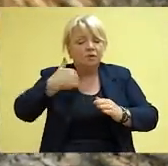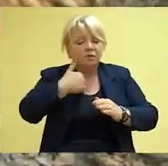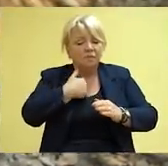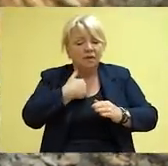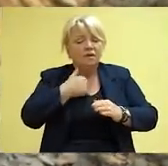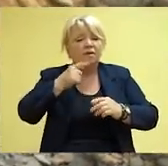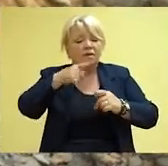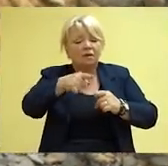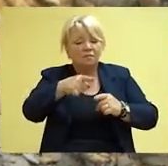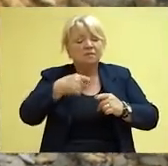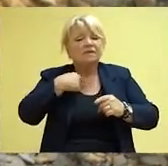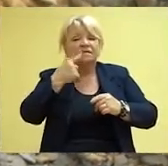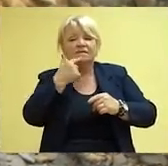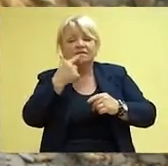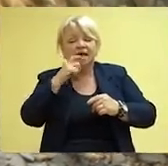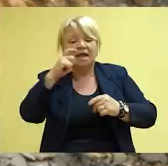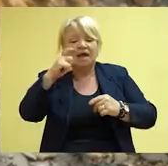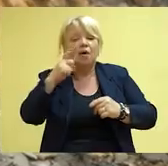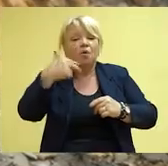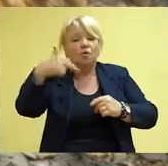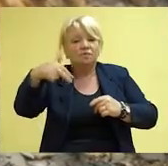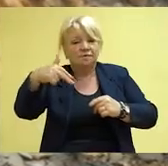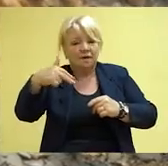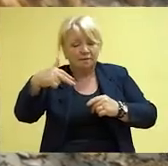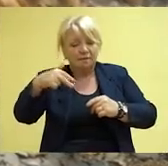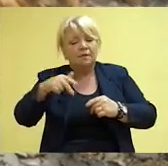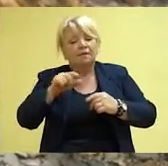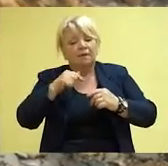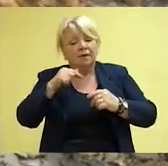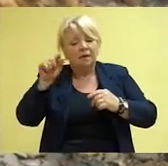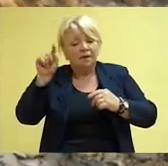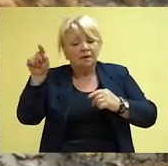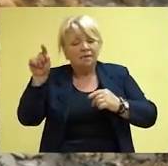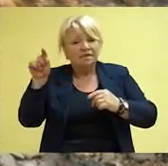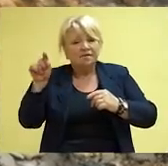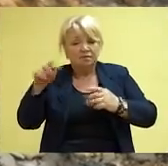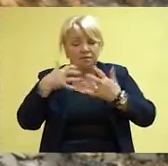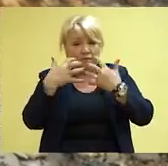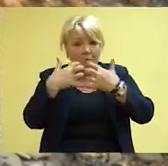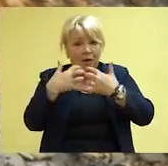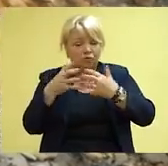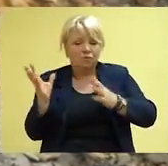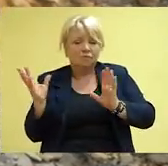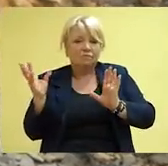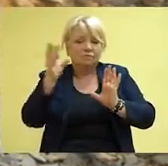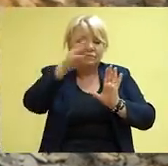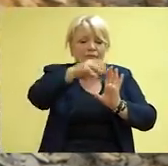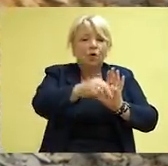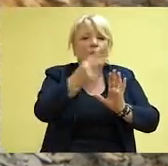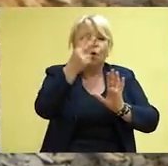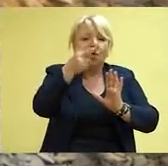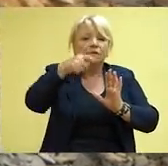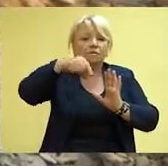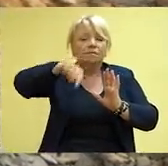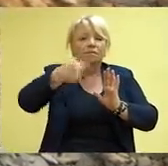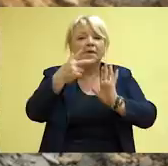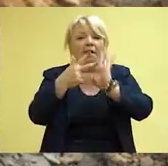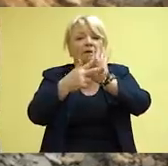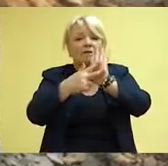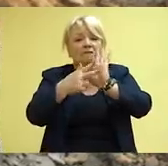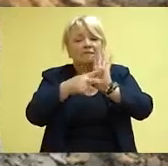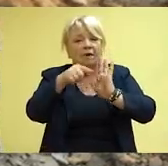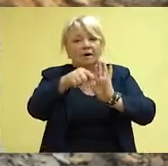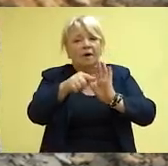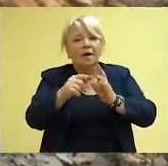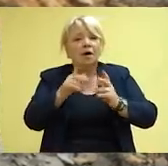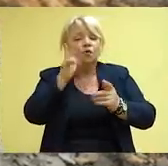შემდეგ მერითის გამოდიოდი შეჯიბზე წითელი E30 ყველა მიცის ისიც. იმის ძრავი ჩაისვაპა უკვე 2-დან 8. უკვე